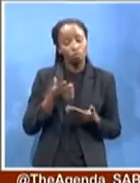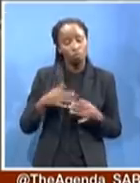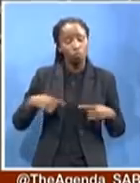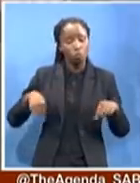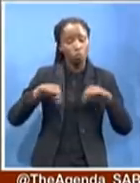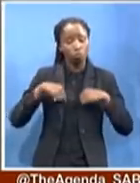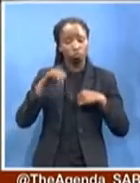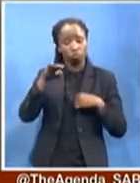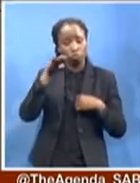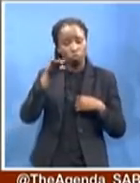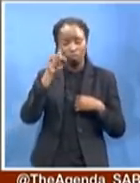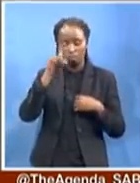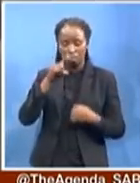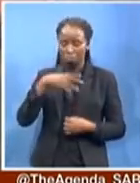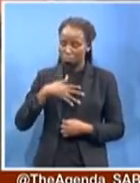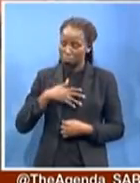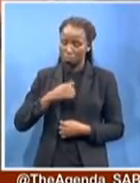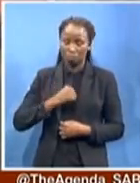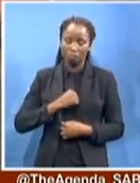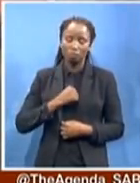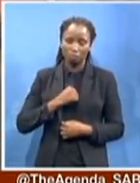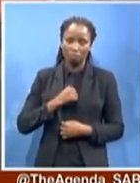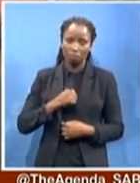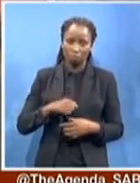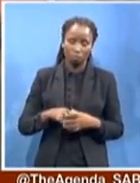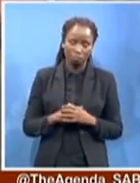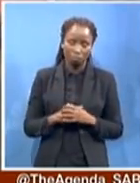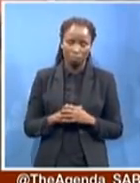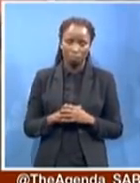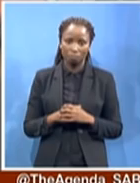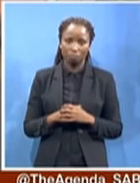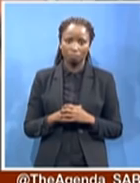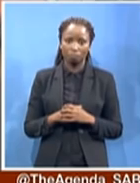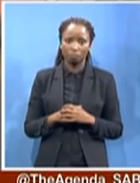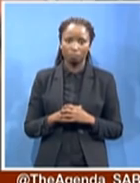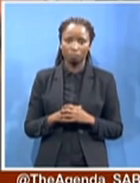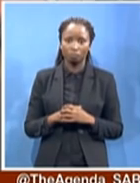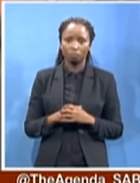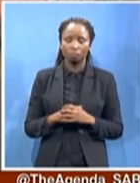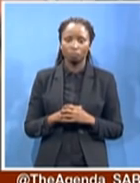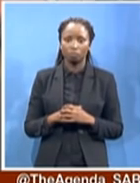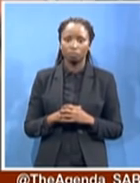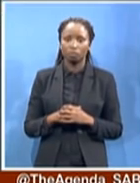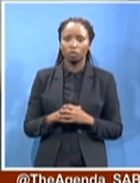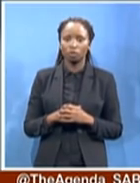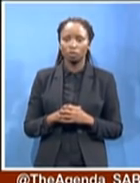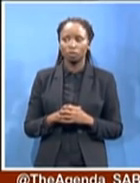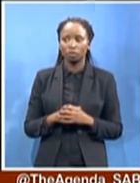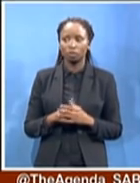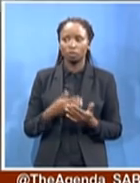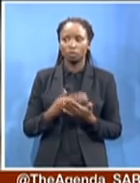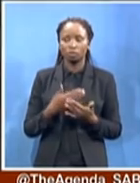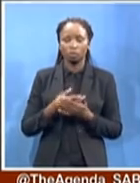Ngoba kuphela ubugagu bokukhuluma uma kwehla izimo